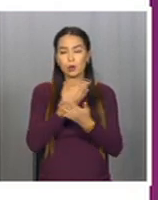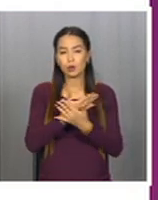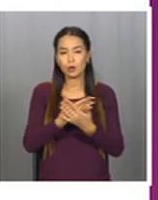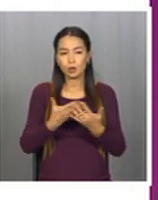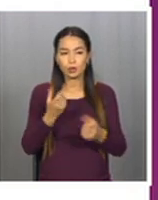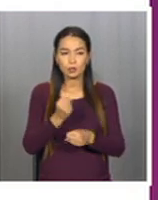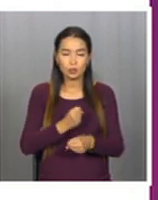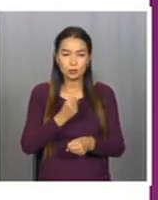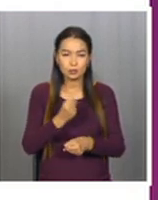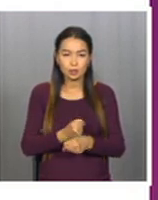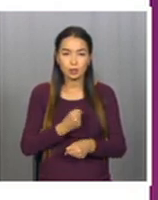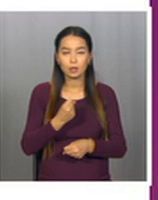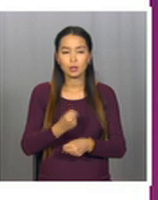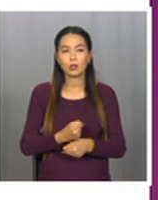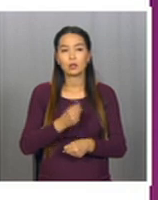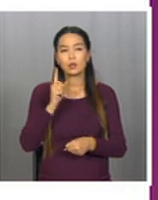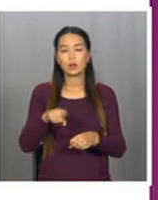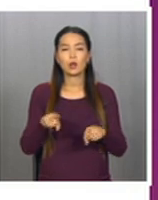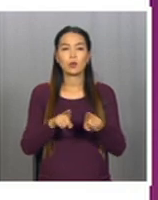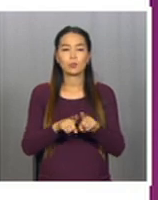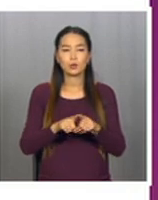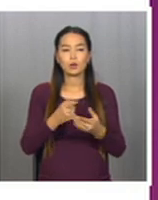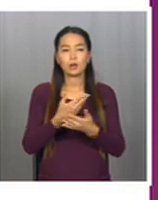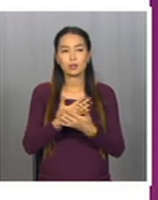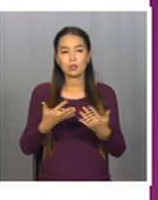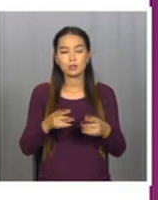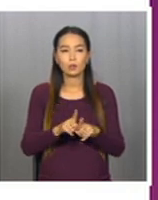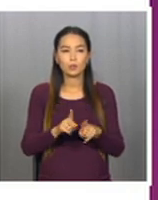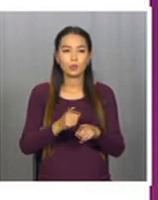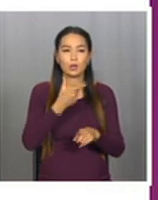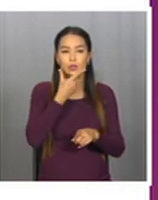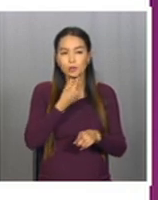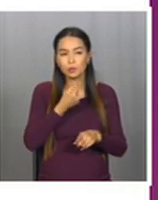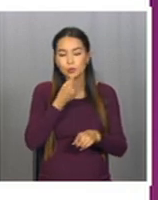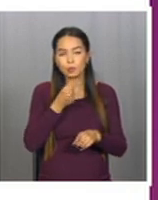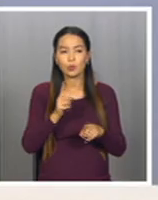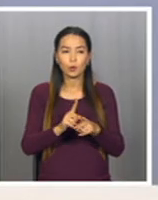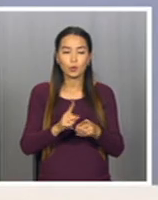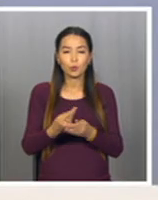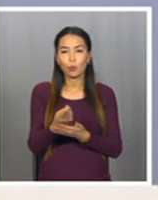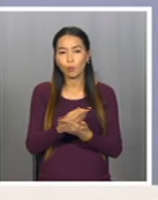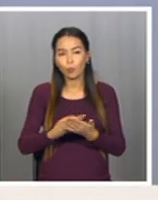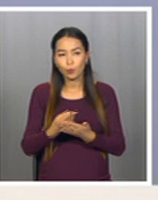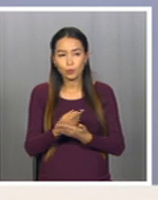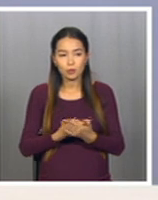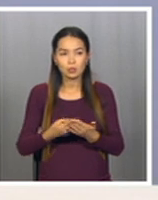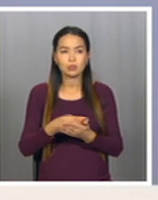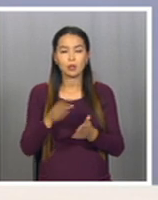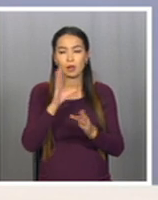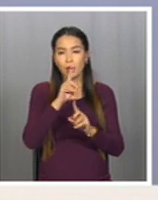өнерімен, оларға түрлі жақсы әдемі таңға жайып ою өрнектер салуымен